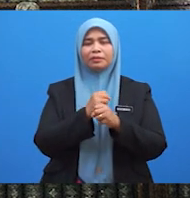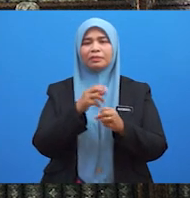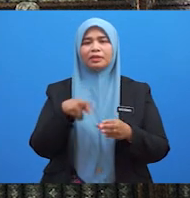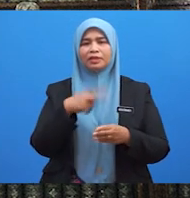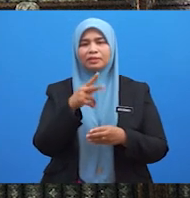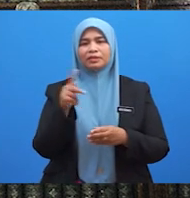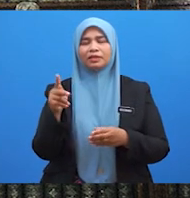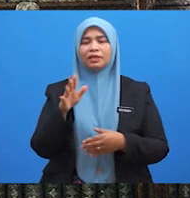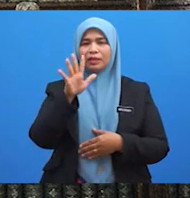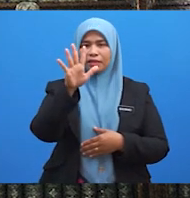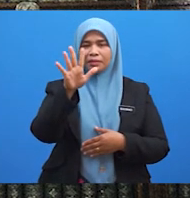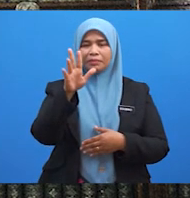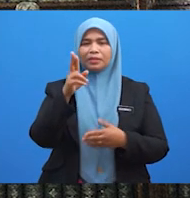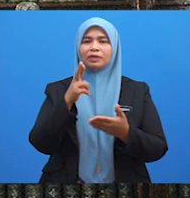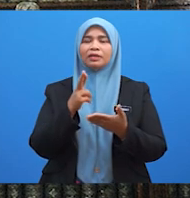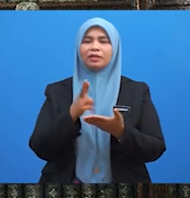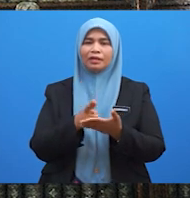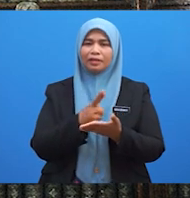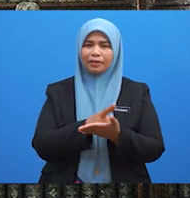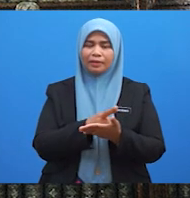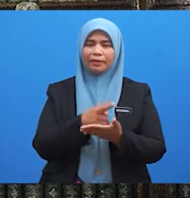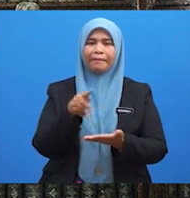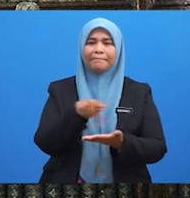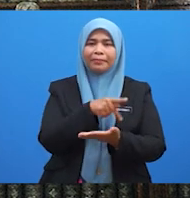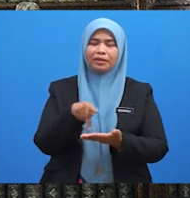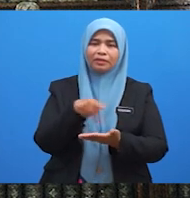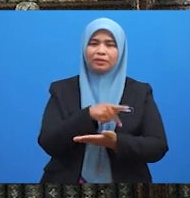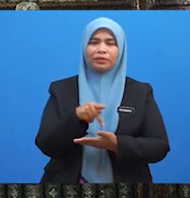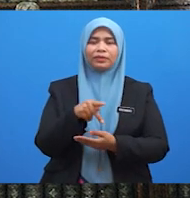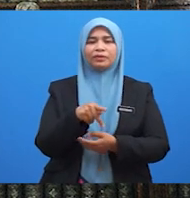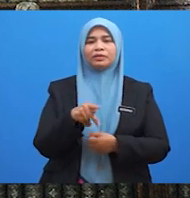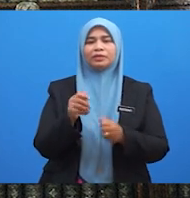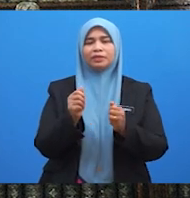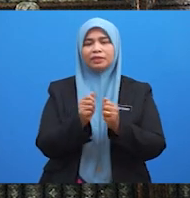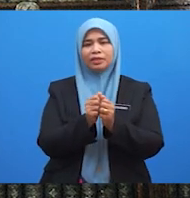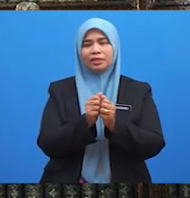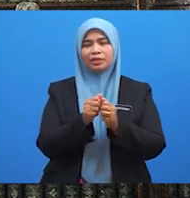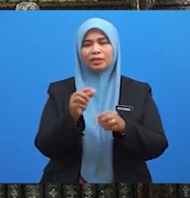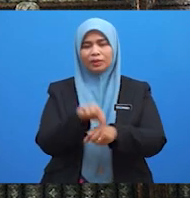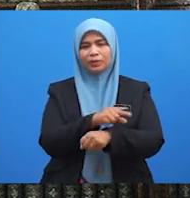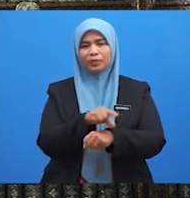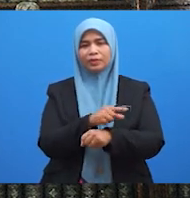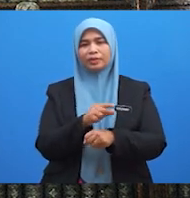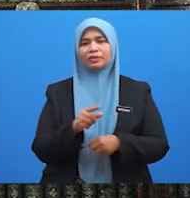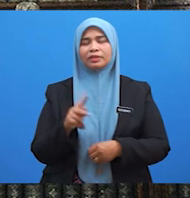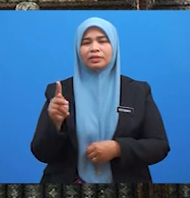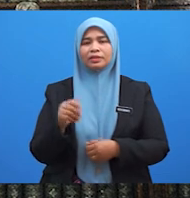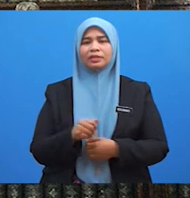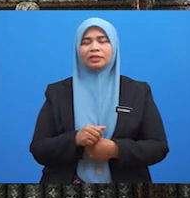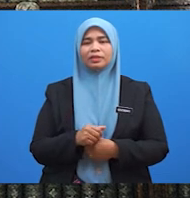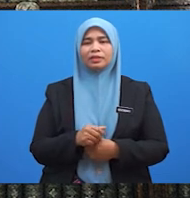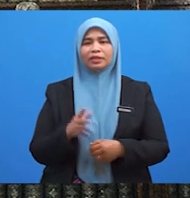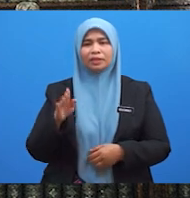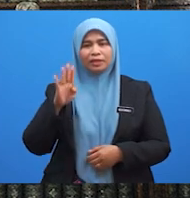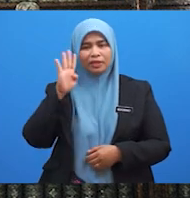menghasilkan 5 rangkap pantun empat kerat dengan menggunakan